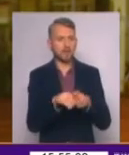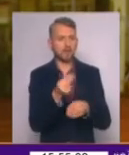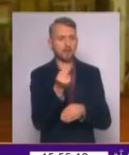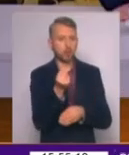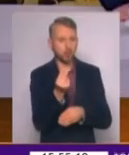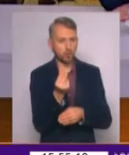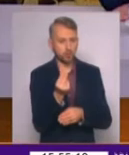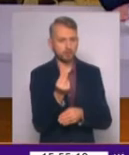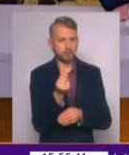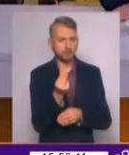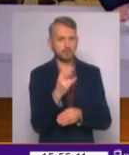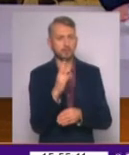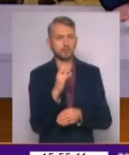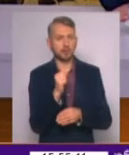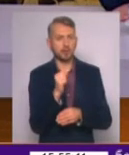коштів на